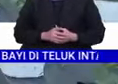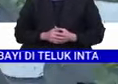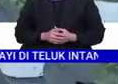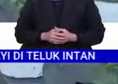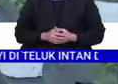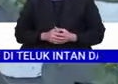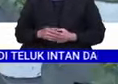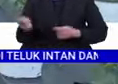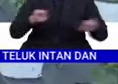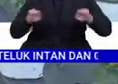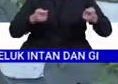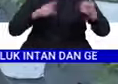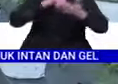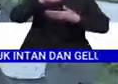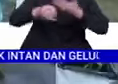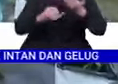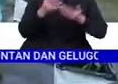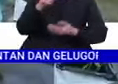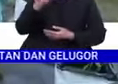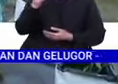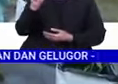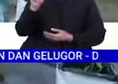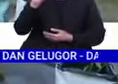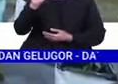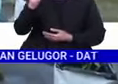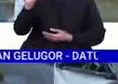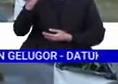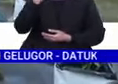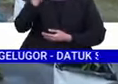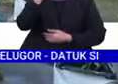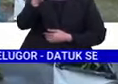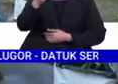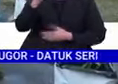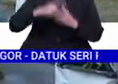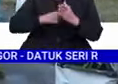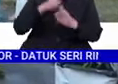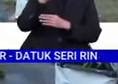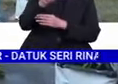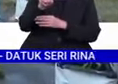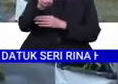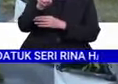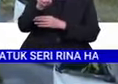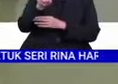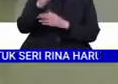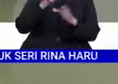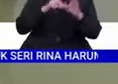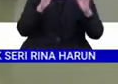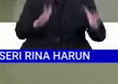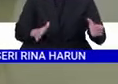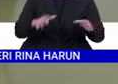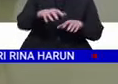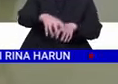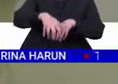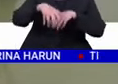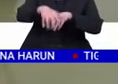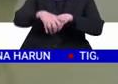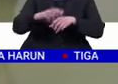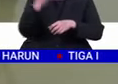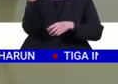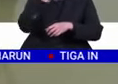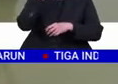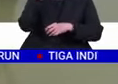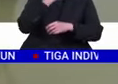penyanyi Project tersebut wanita modern Osman bekato pada bulan Februari saja ke setelah dan kontrak penanaman